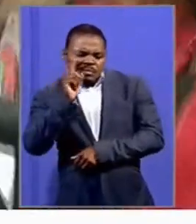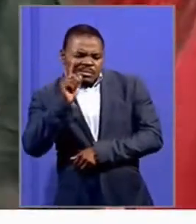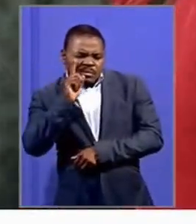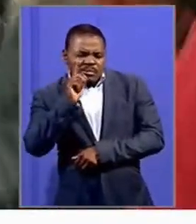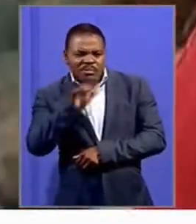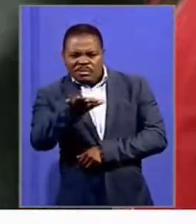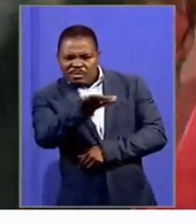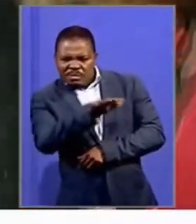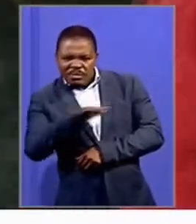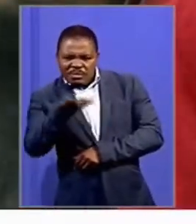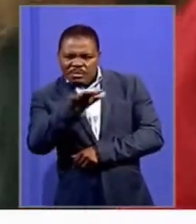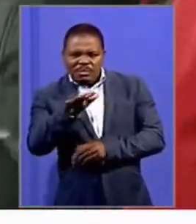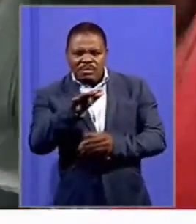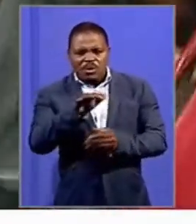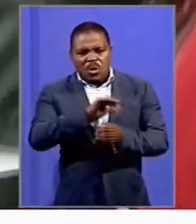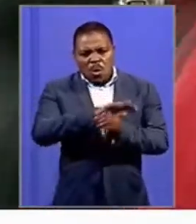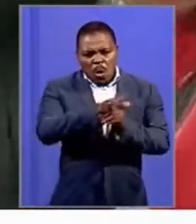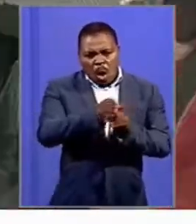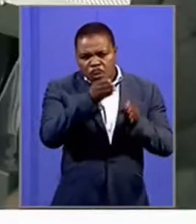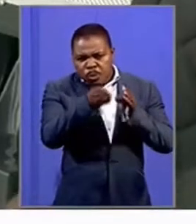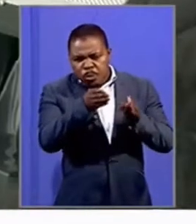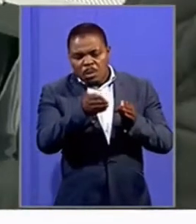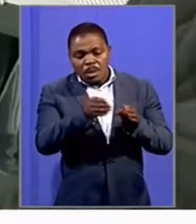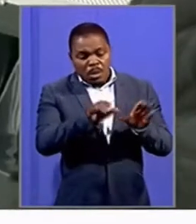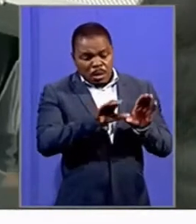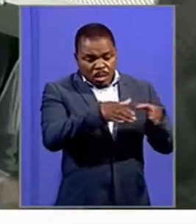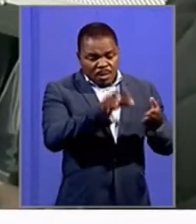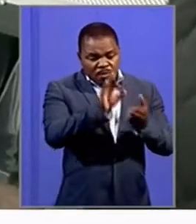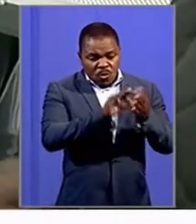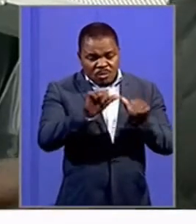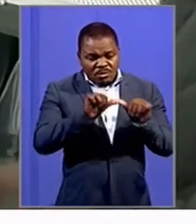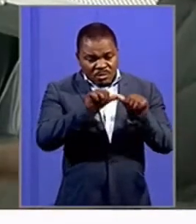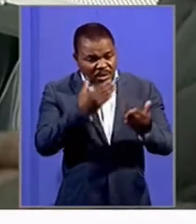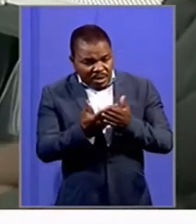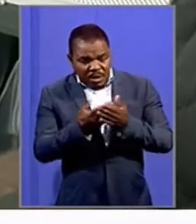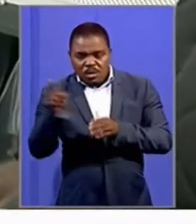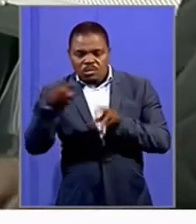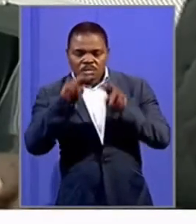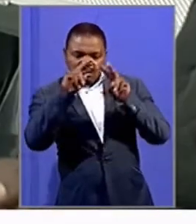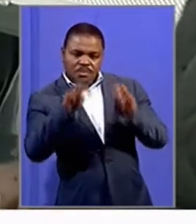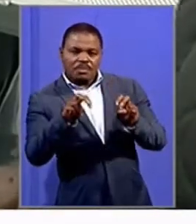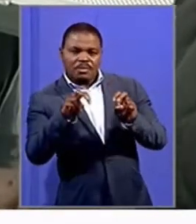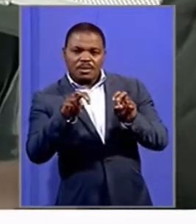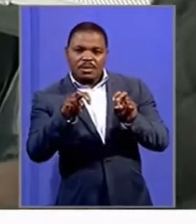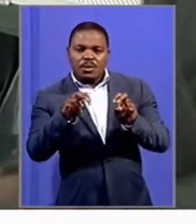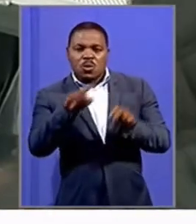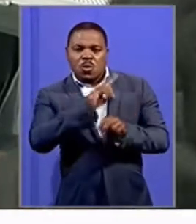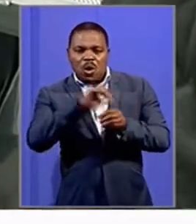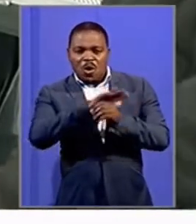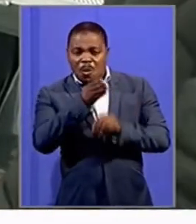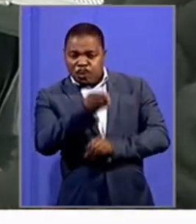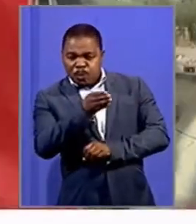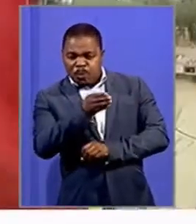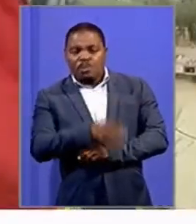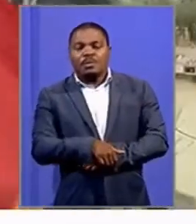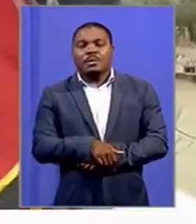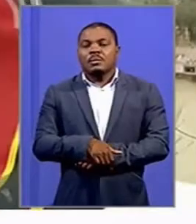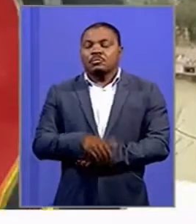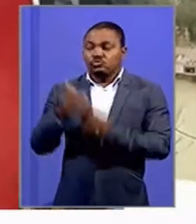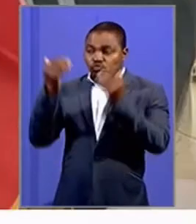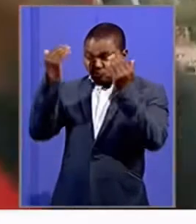a lenteng a na kgona go ka ba ka kgona go ka tswelela ka dikgetho kgotsa nnyaa ka ntlha yona COVID-19. And